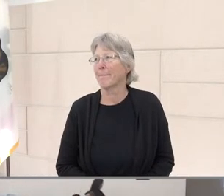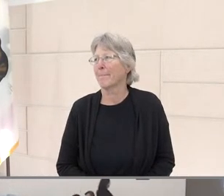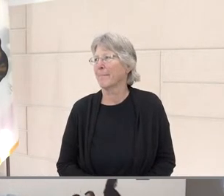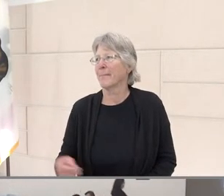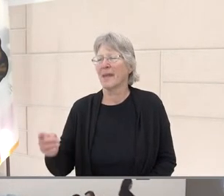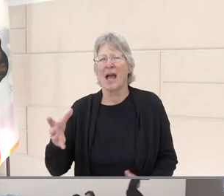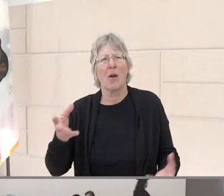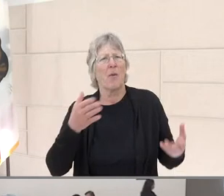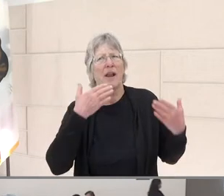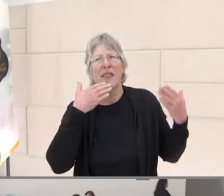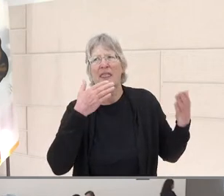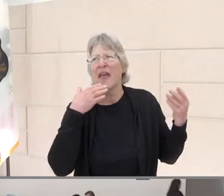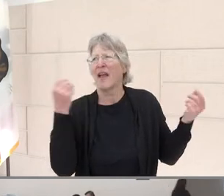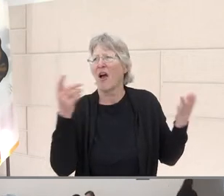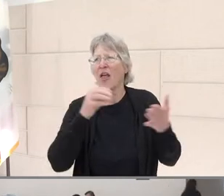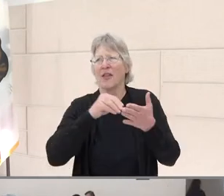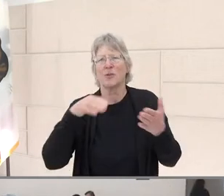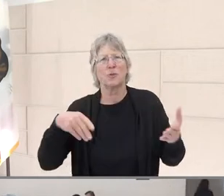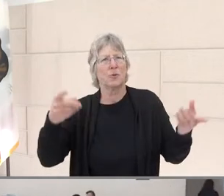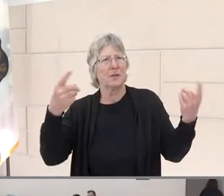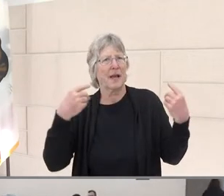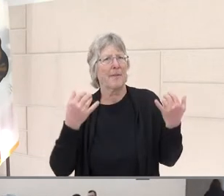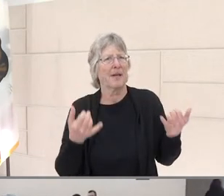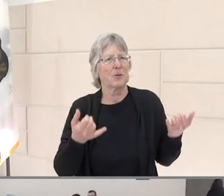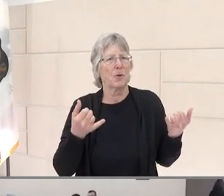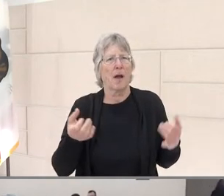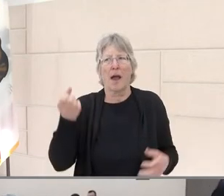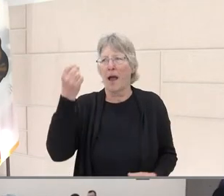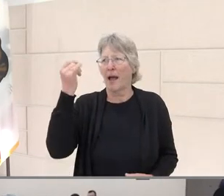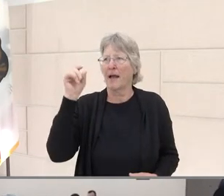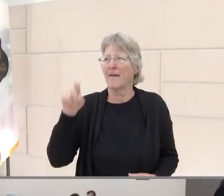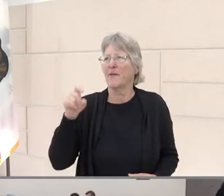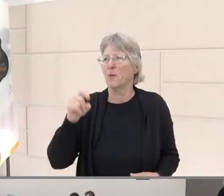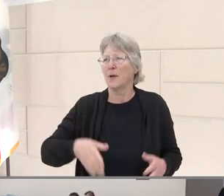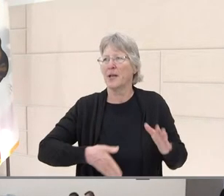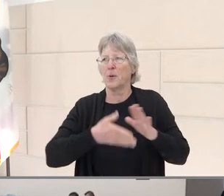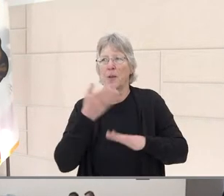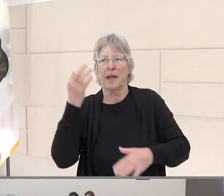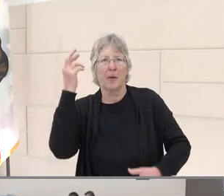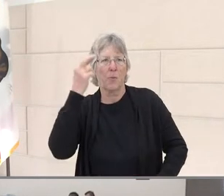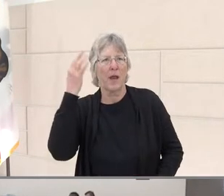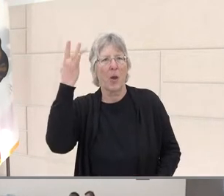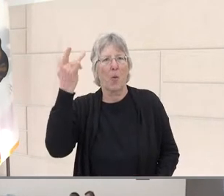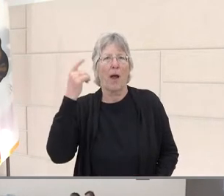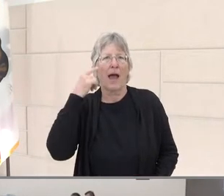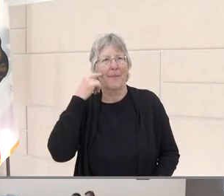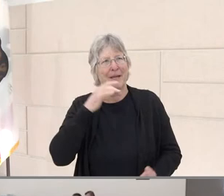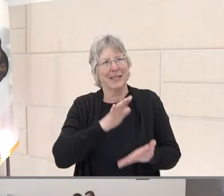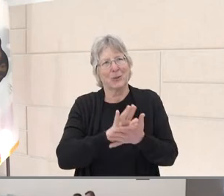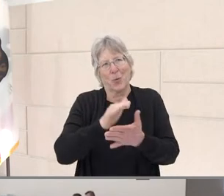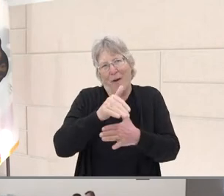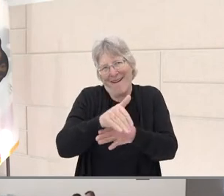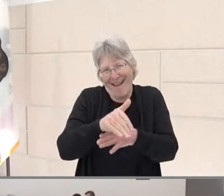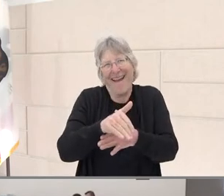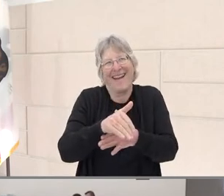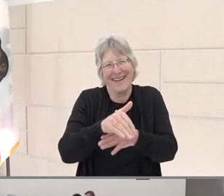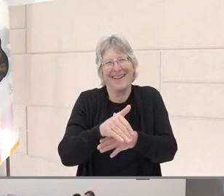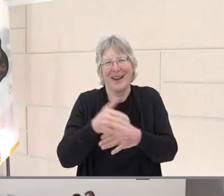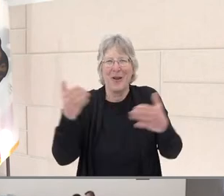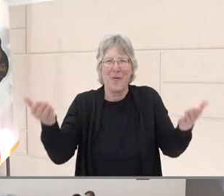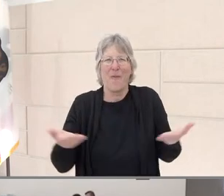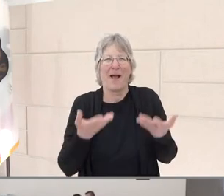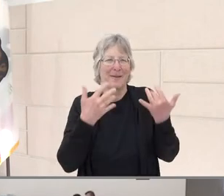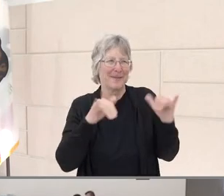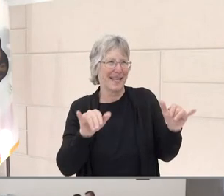ខ្ញុំសូមអរគុណទៅលើសិស្សទាំងអស់ដែលបានមកទីកន្លែងនេះយើងខ្ញុំយល់ហើយថាបើសិនជាចង់ត្រ